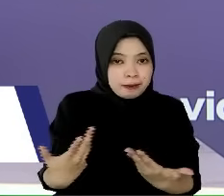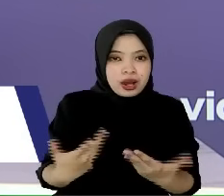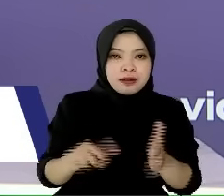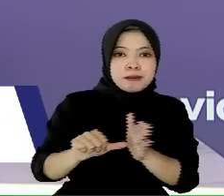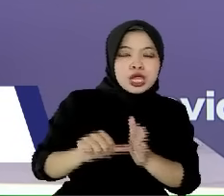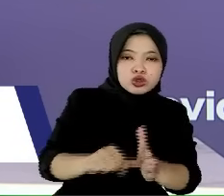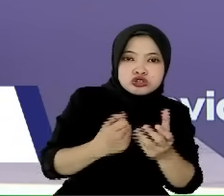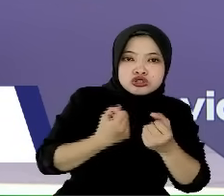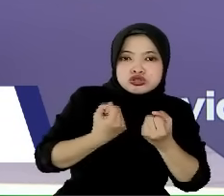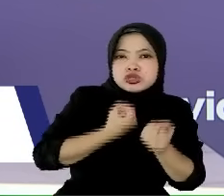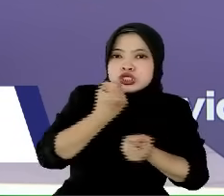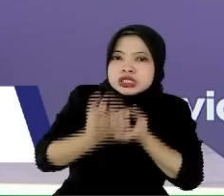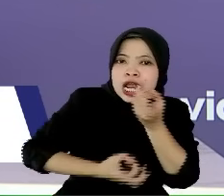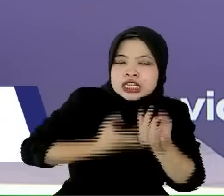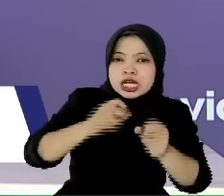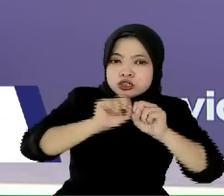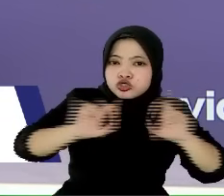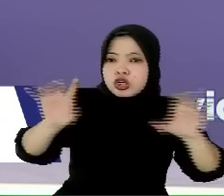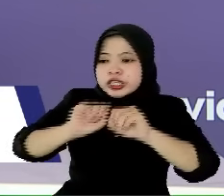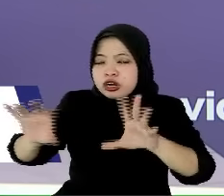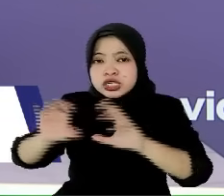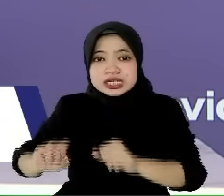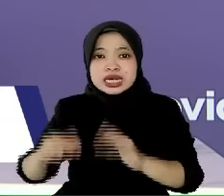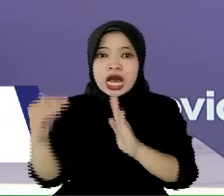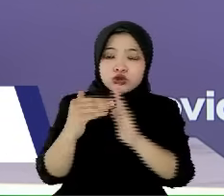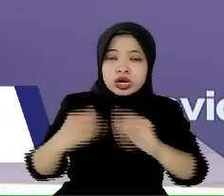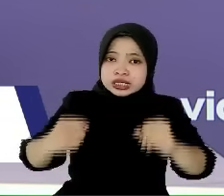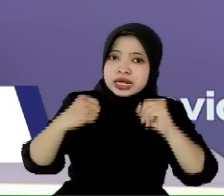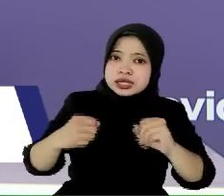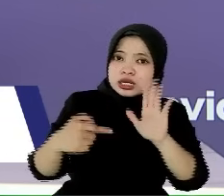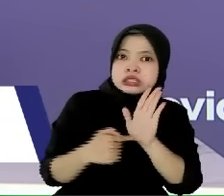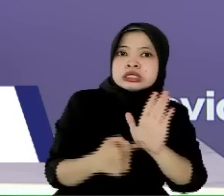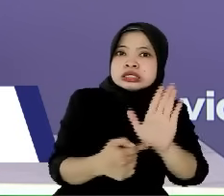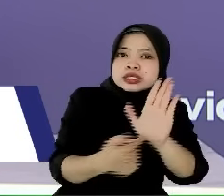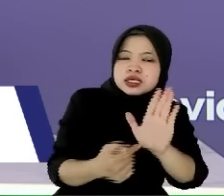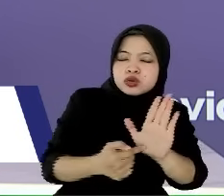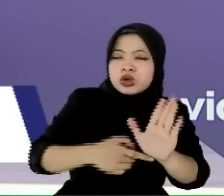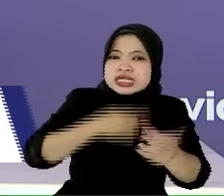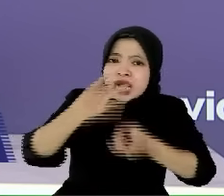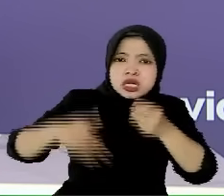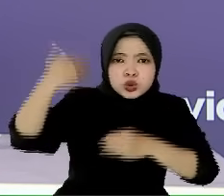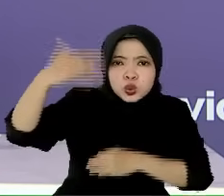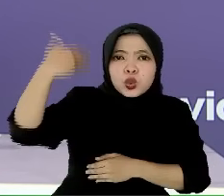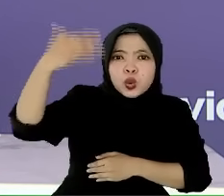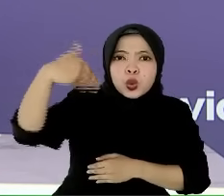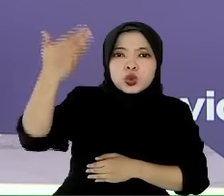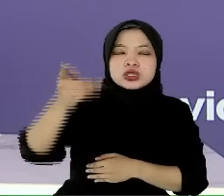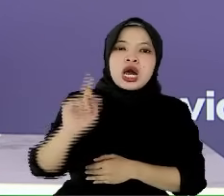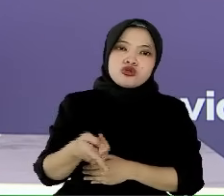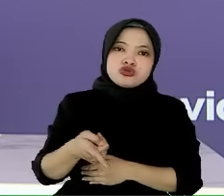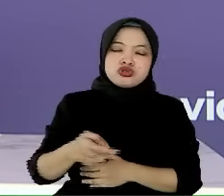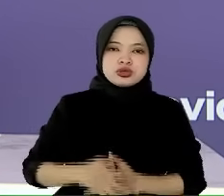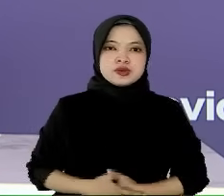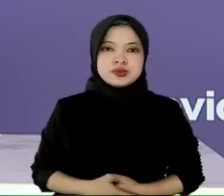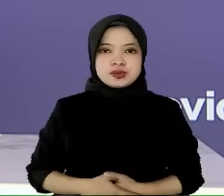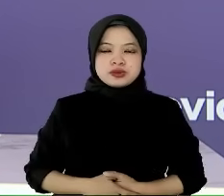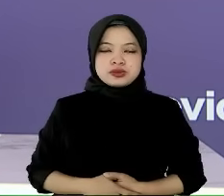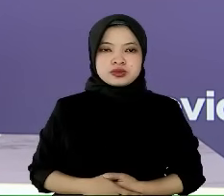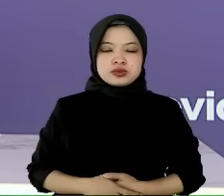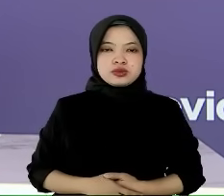membantu sosialisasi yang jelas di daerah masing-masing, khususnya rincian protokol kesehatan yang harus dijalankan